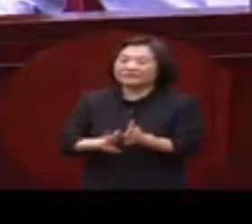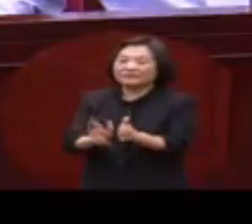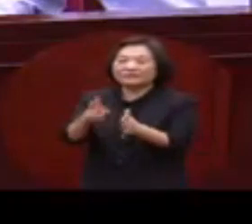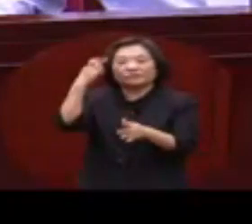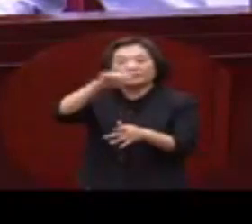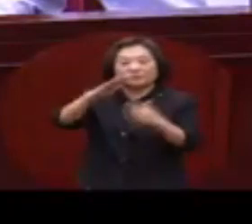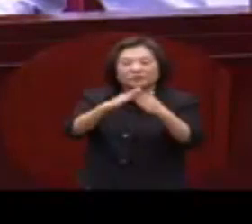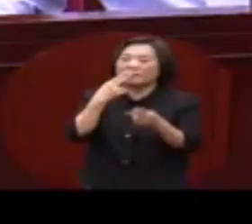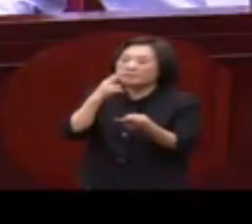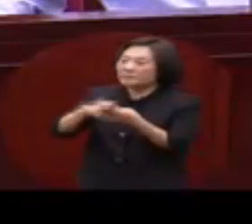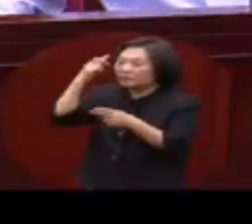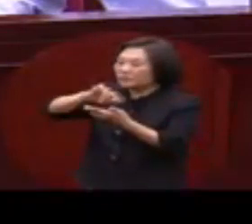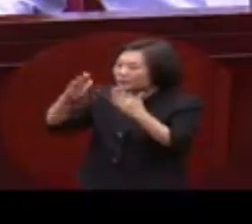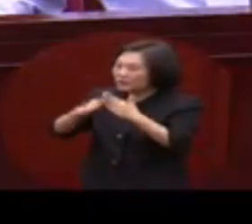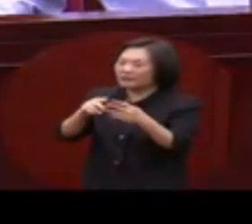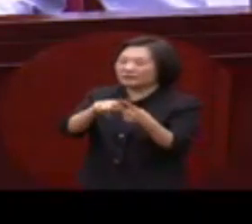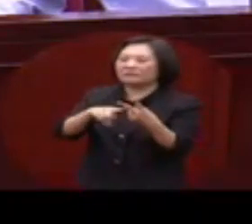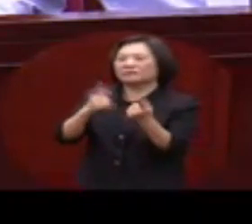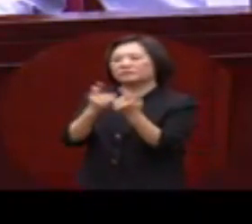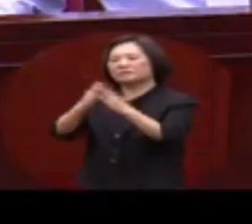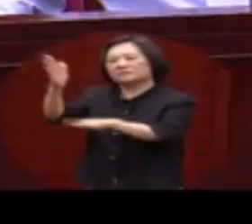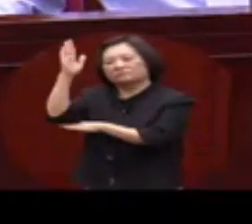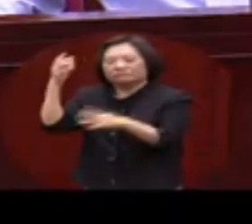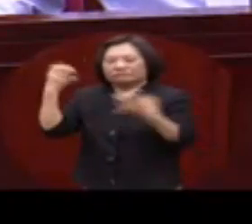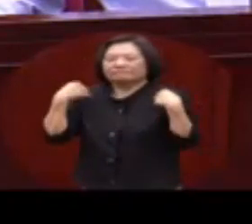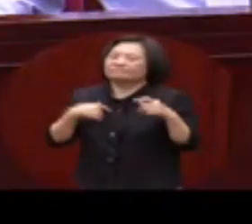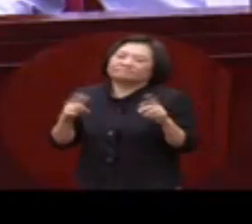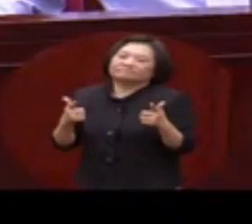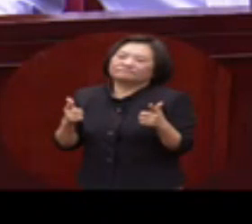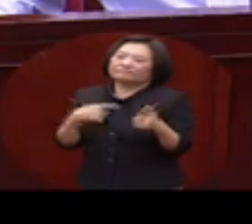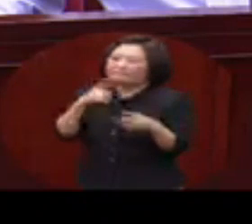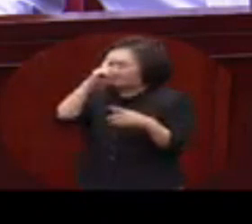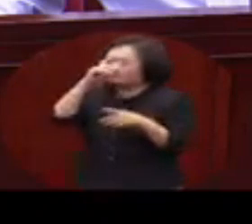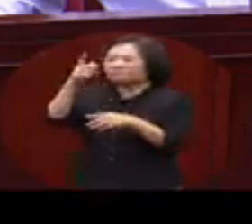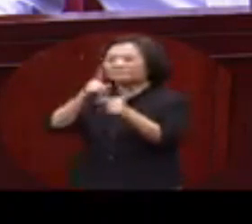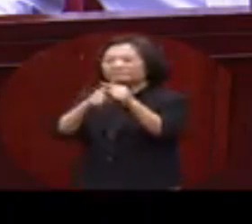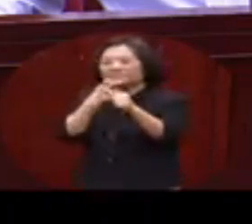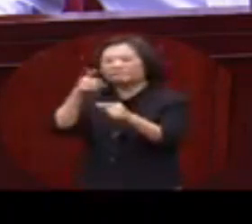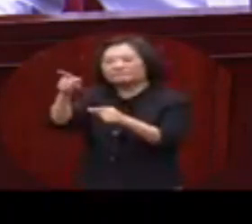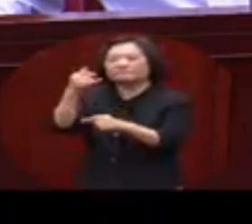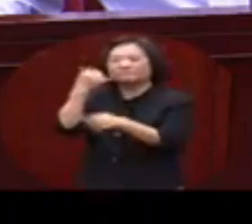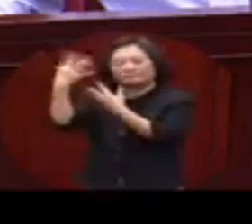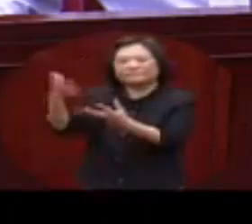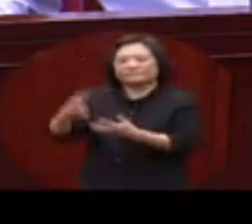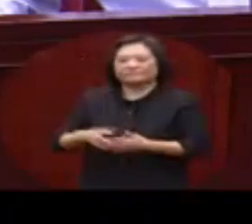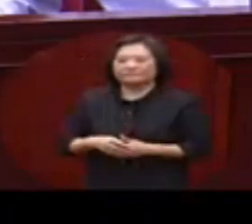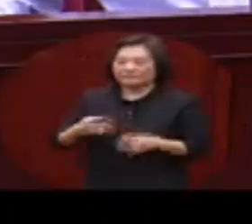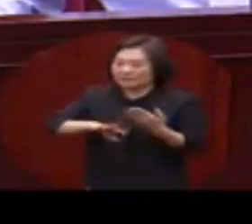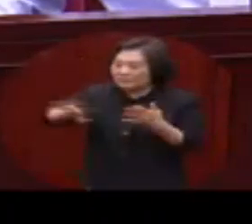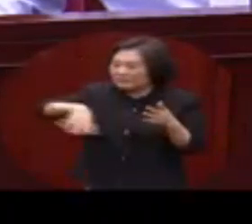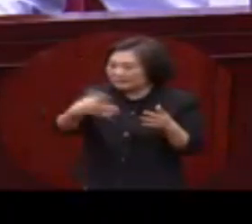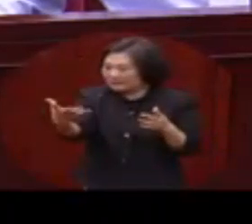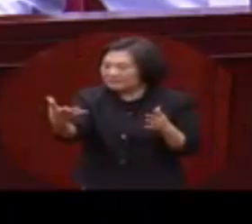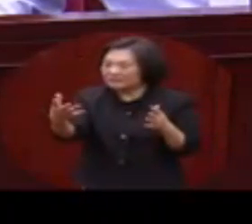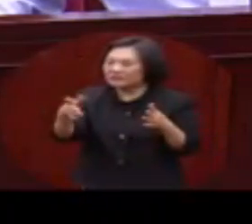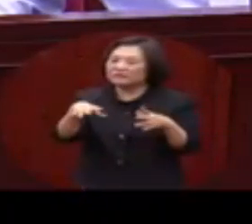政博物馆哦，因为这个不在台北市政府管辖范围内在哈，那我们希望说中央在这个地方可以再做快一点。那其他大部分哦，